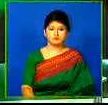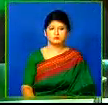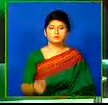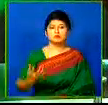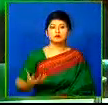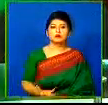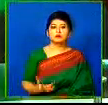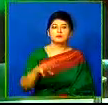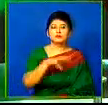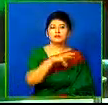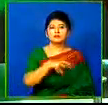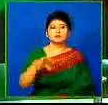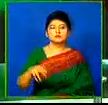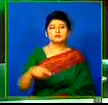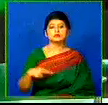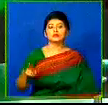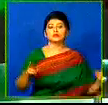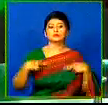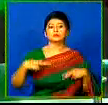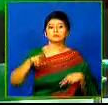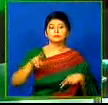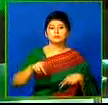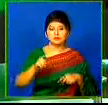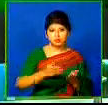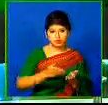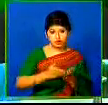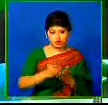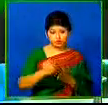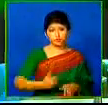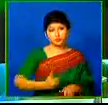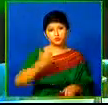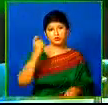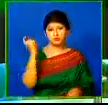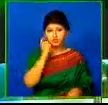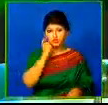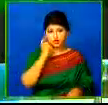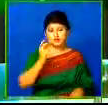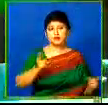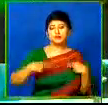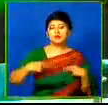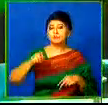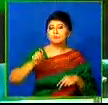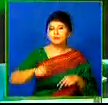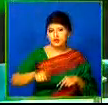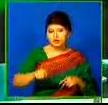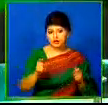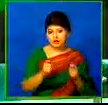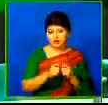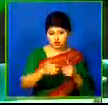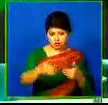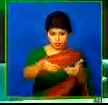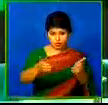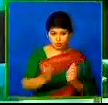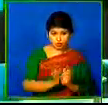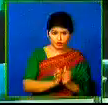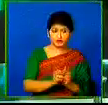দেশে স্থানীয় পর্যায়ে বিচার ব্যবস্থা সুদৃঢ় এবং টেকসই করার লক্ষ্যে সরকার গ্রাম আদালত অধিকতর কার্যকর ও জনকল্যাণমুখী